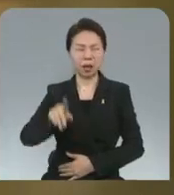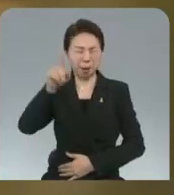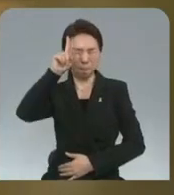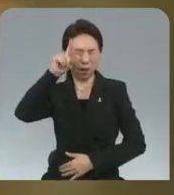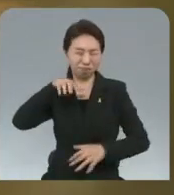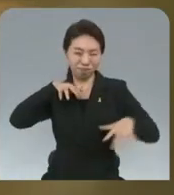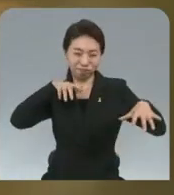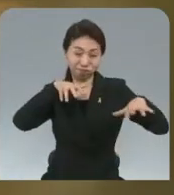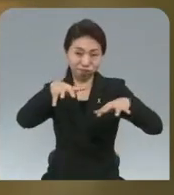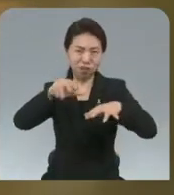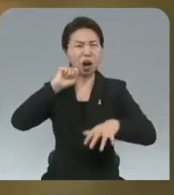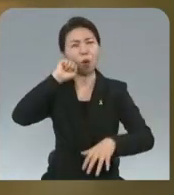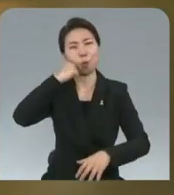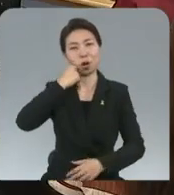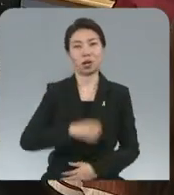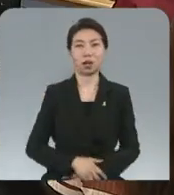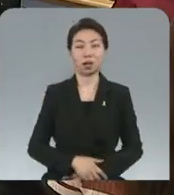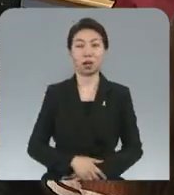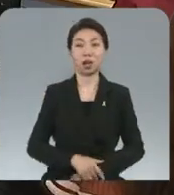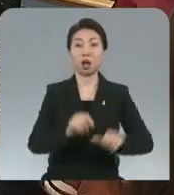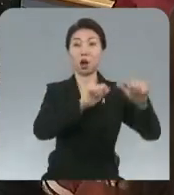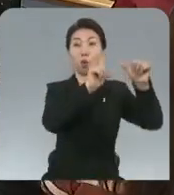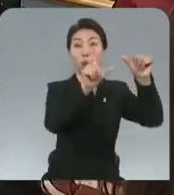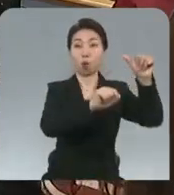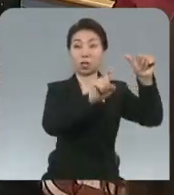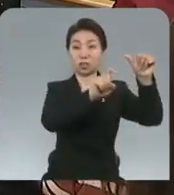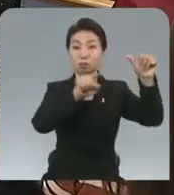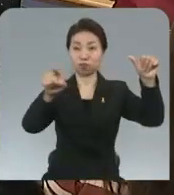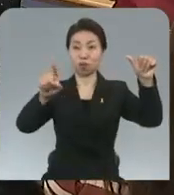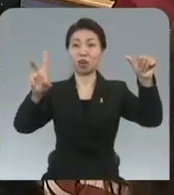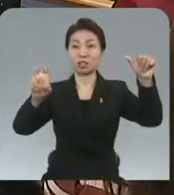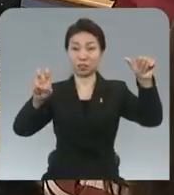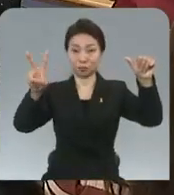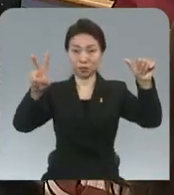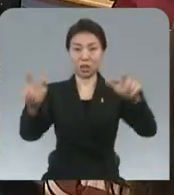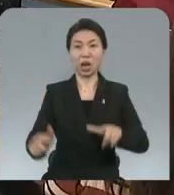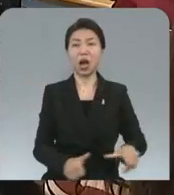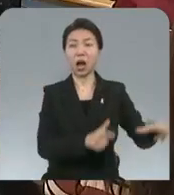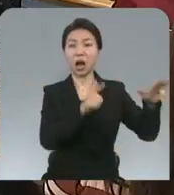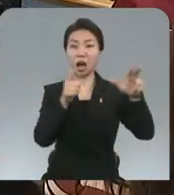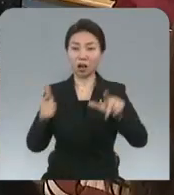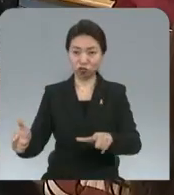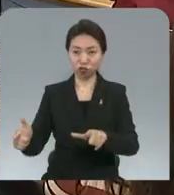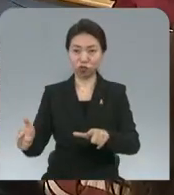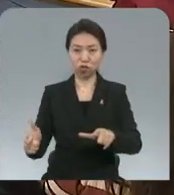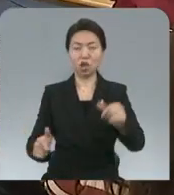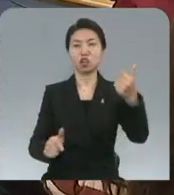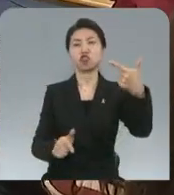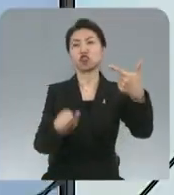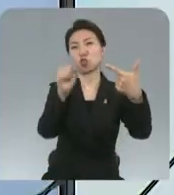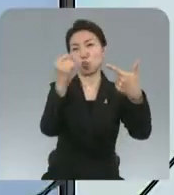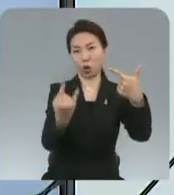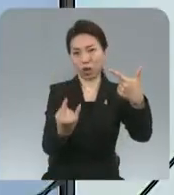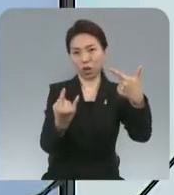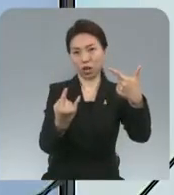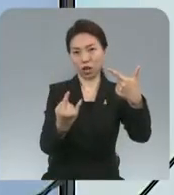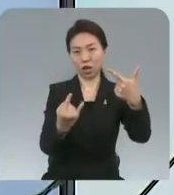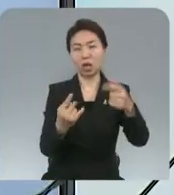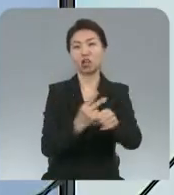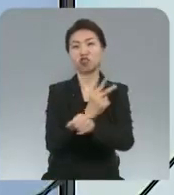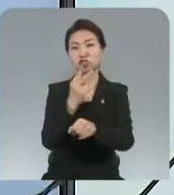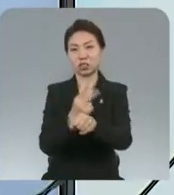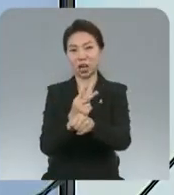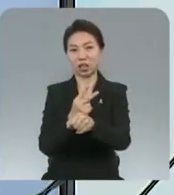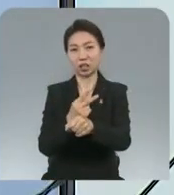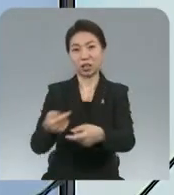и комплекс асан шинджи где принимали высоких зарубежных гостей на первом этапе до 22 мая